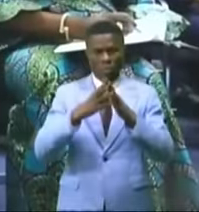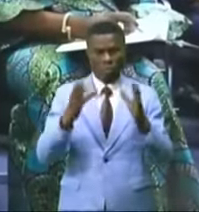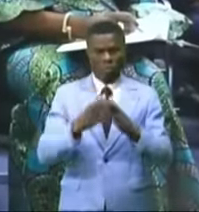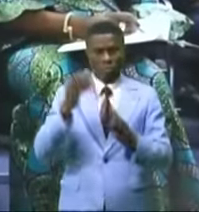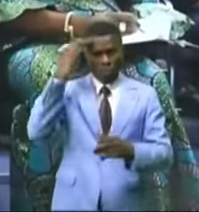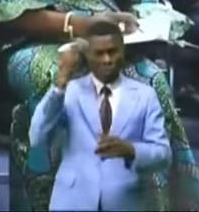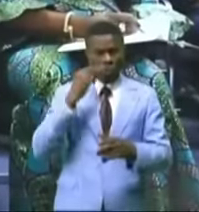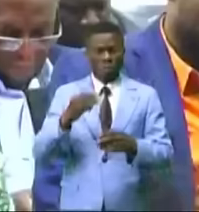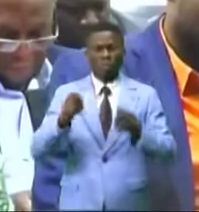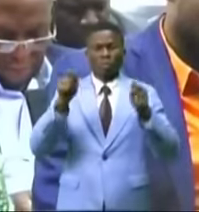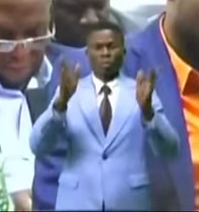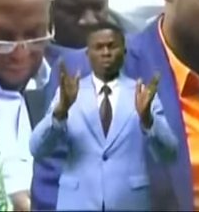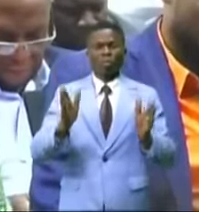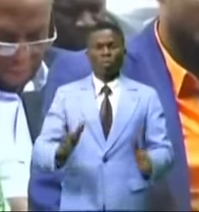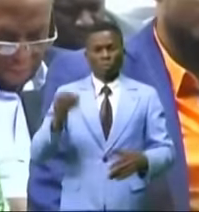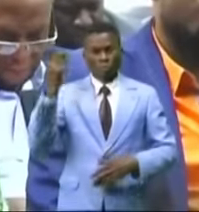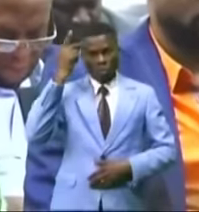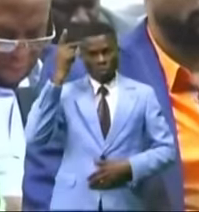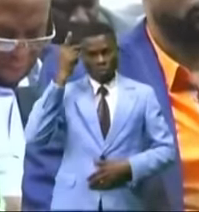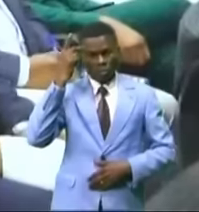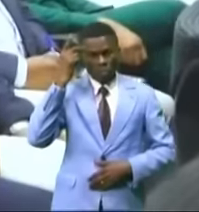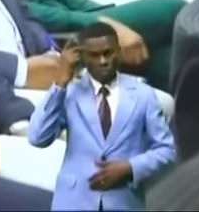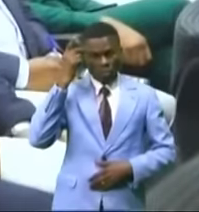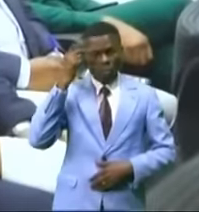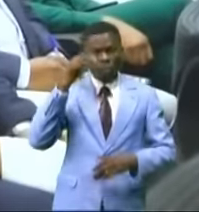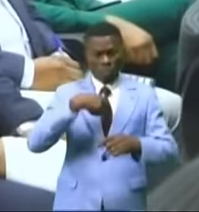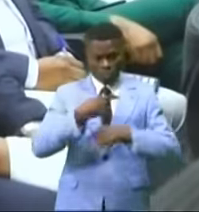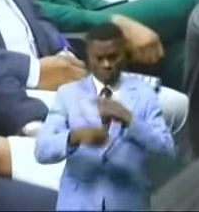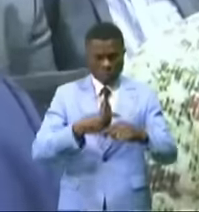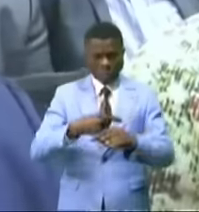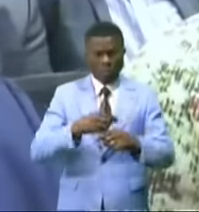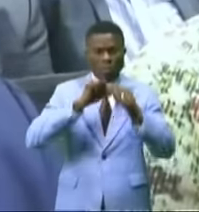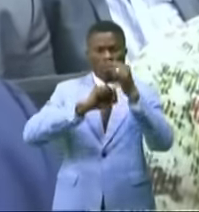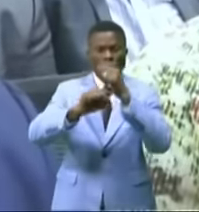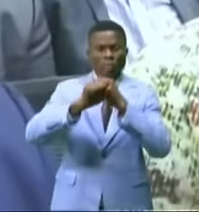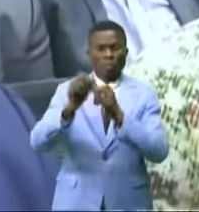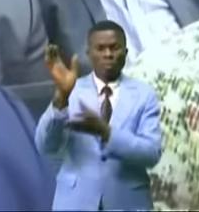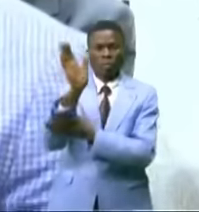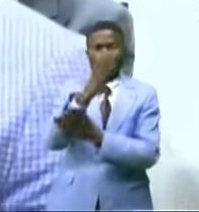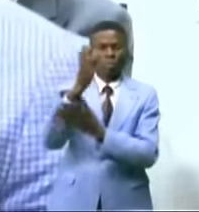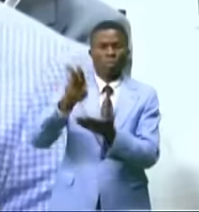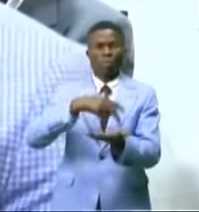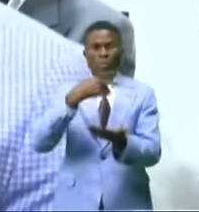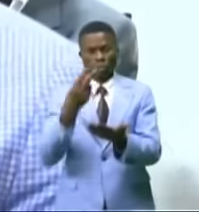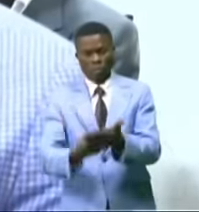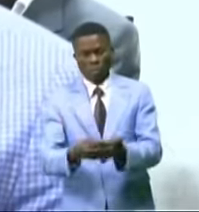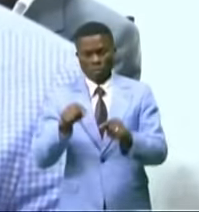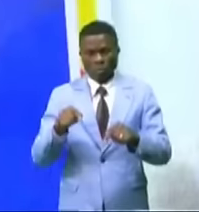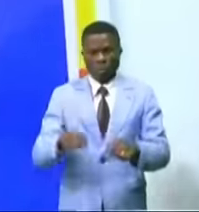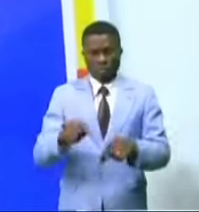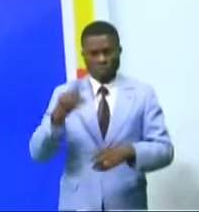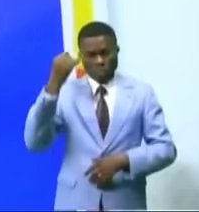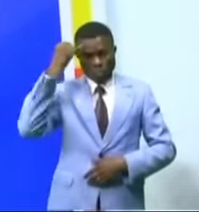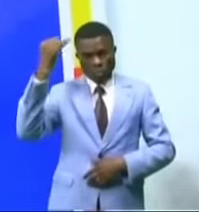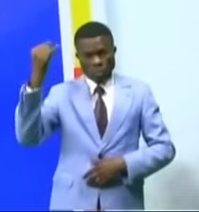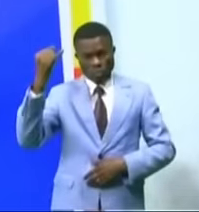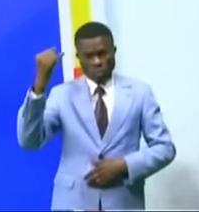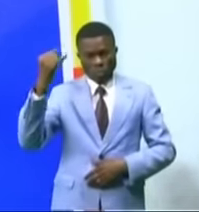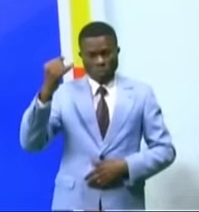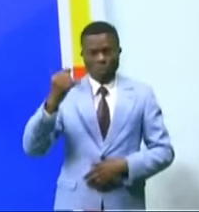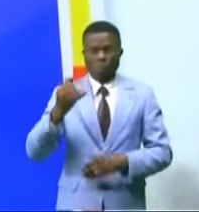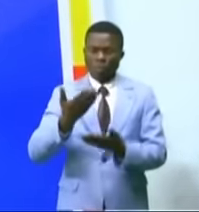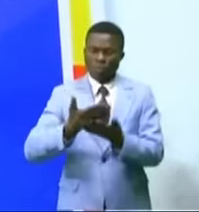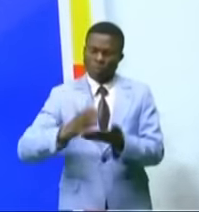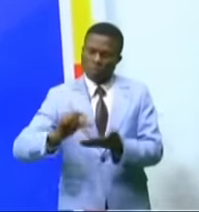presse de Kinshasa, en prélude de la relance de la campagne Bendele Ekweyate, cette fois-ci avec la mention « pas un seul